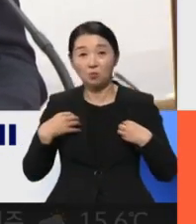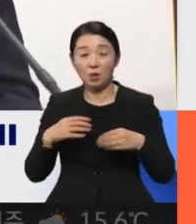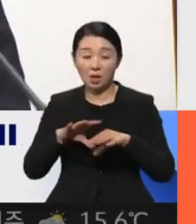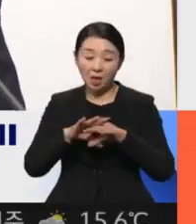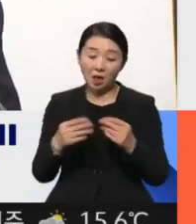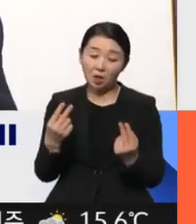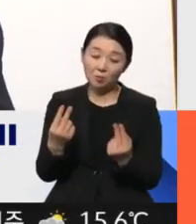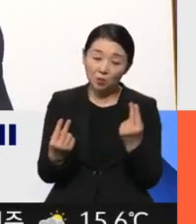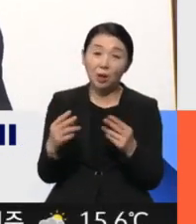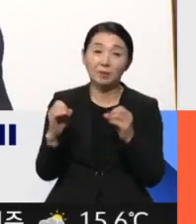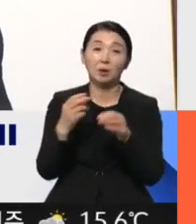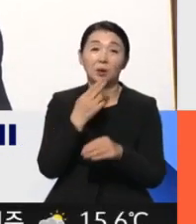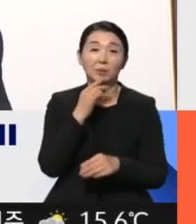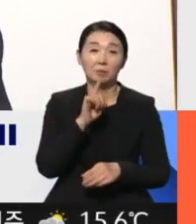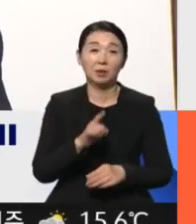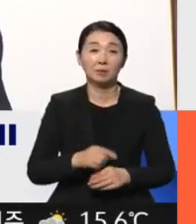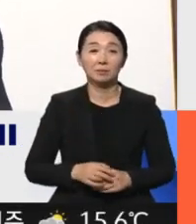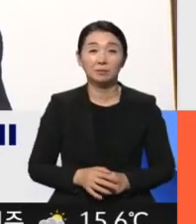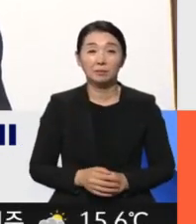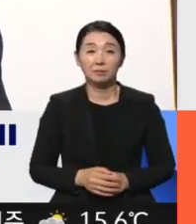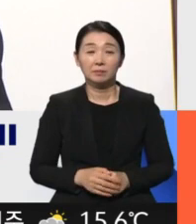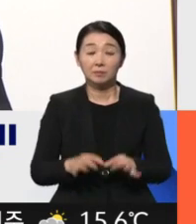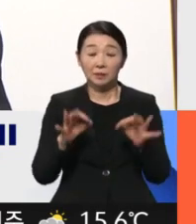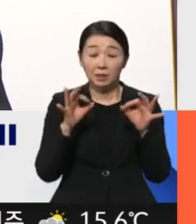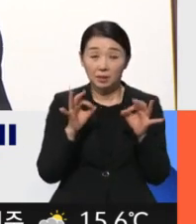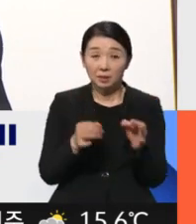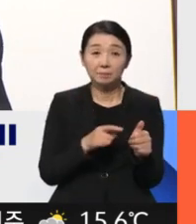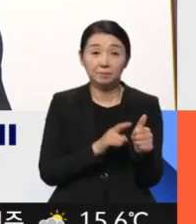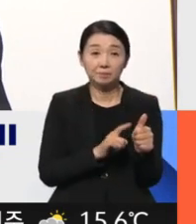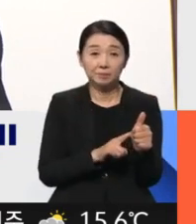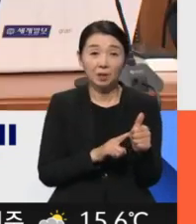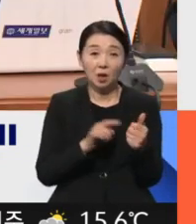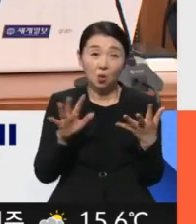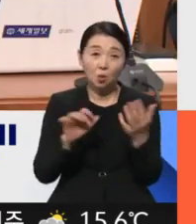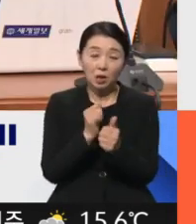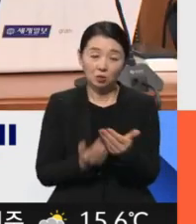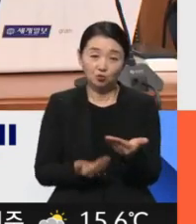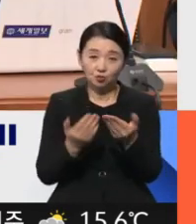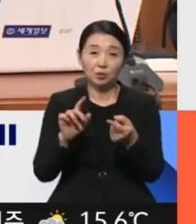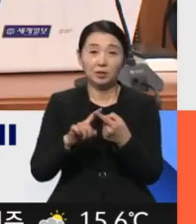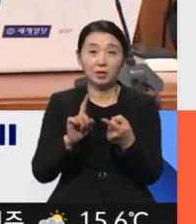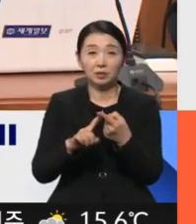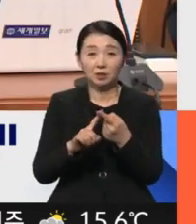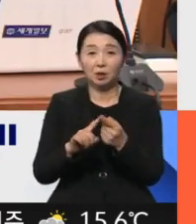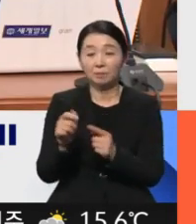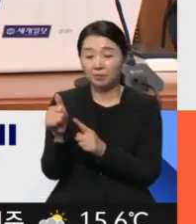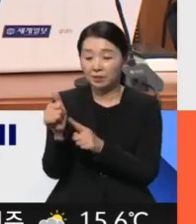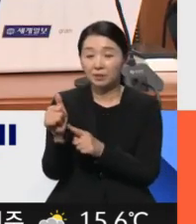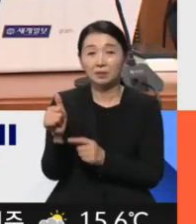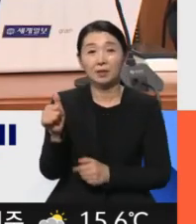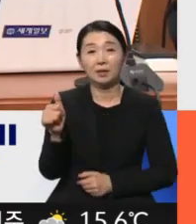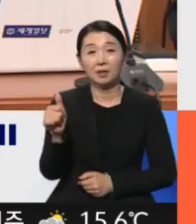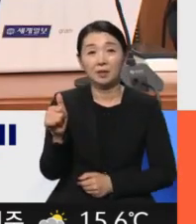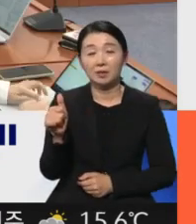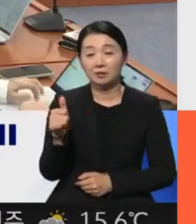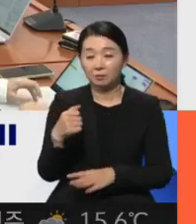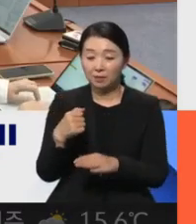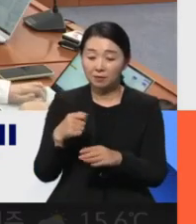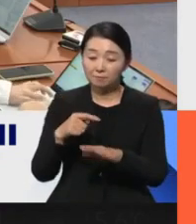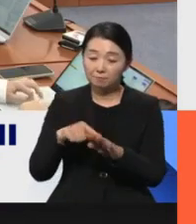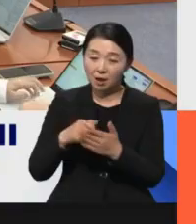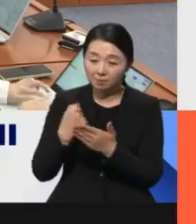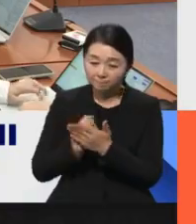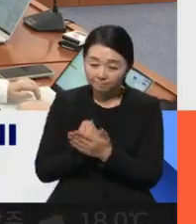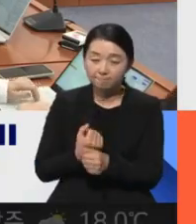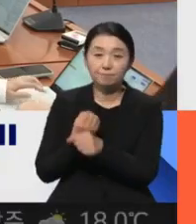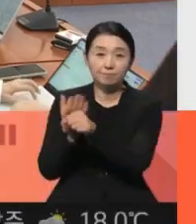비교하는 대안은 없었다고도 말했습니다 김 대변인은 혼란을 안겨 드린 것에 대해 이유대사님께 심심한 사과의